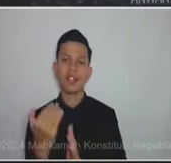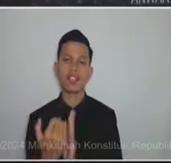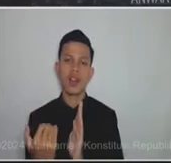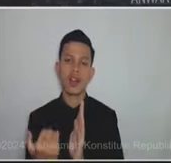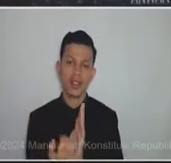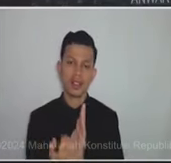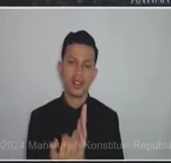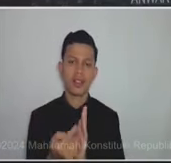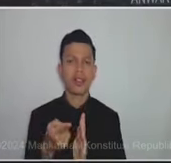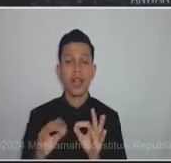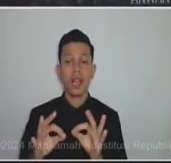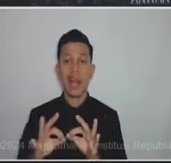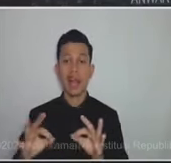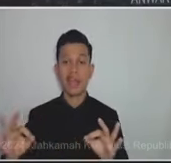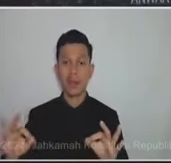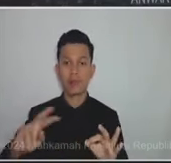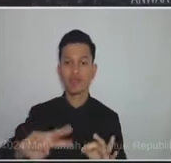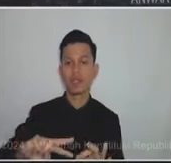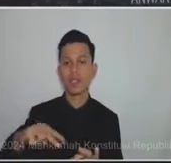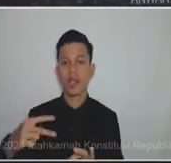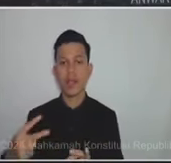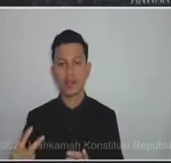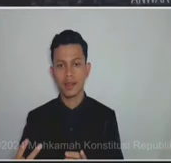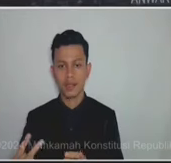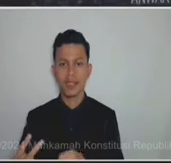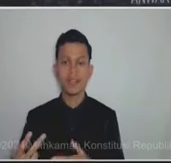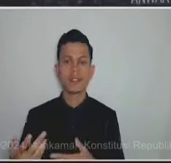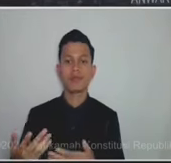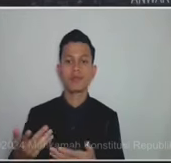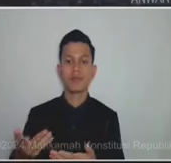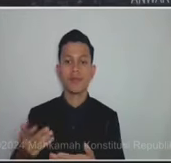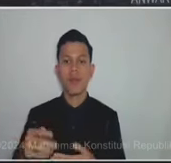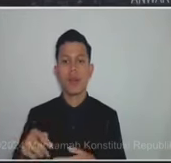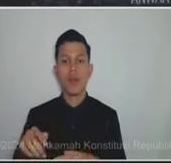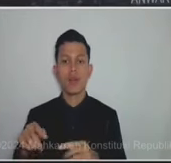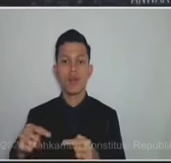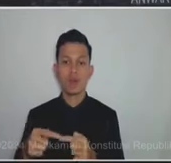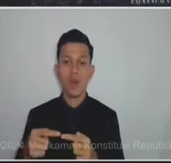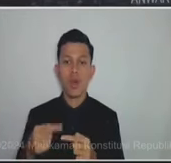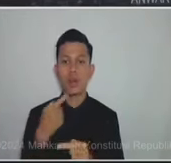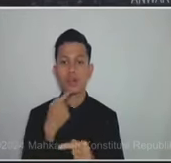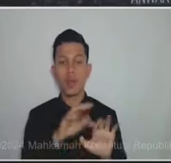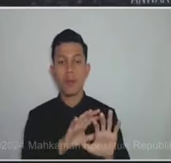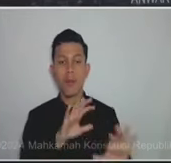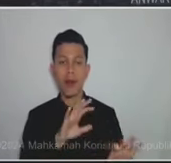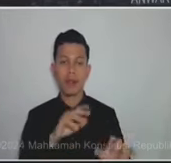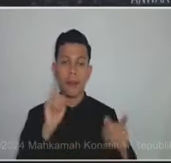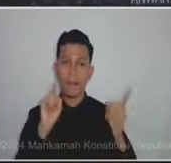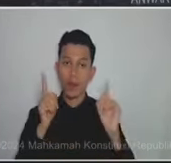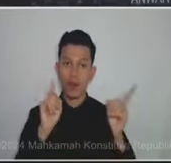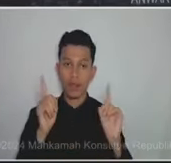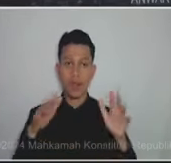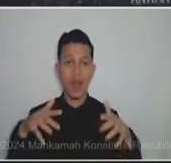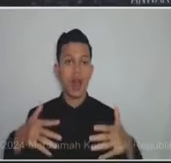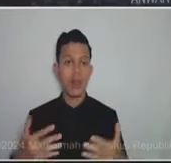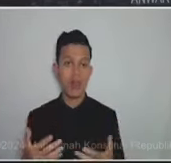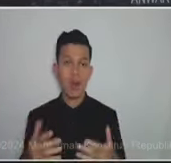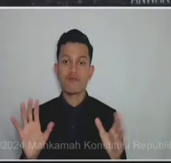bersyarat sepanjang tidak dimaknai dalam hal partai politik atau